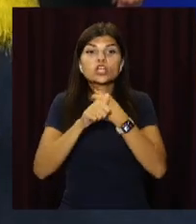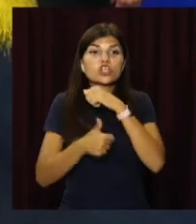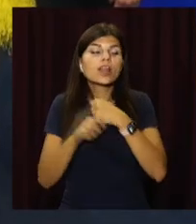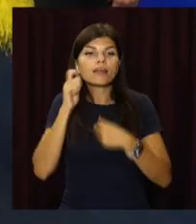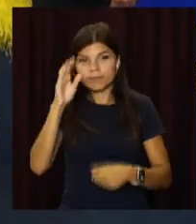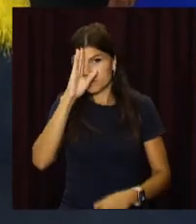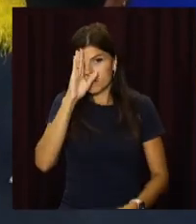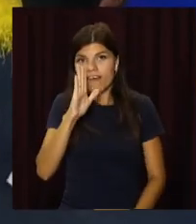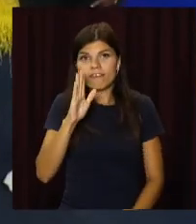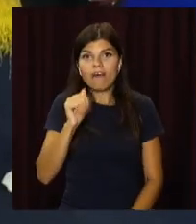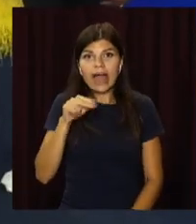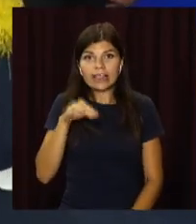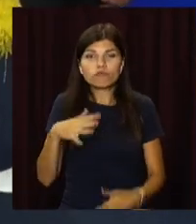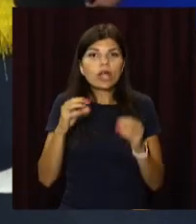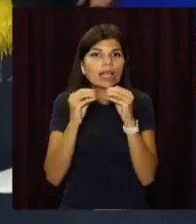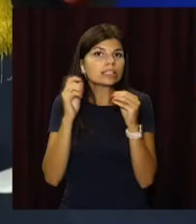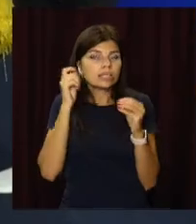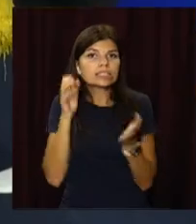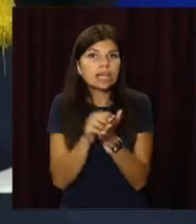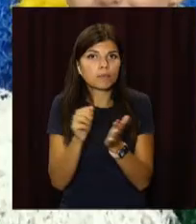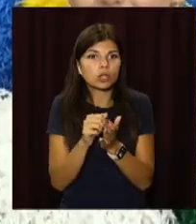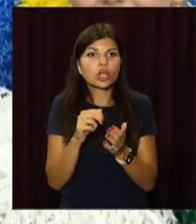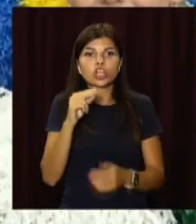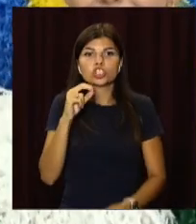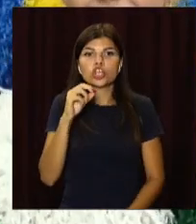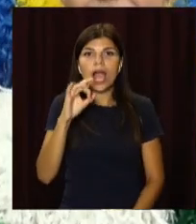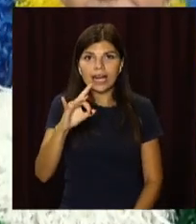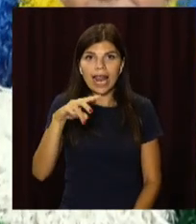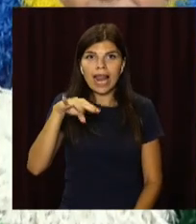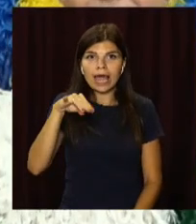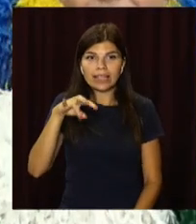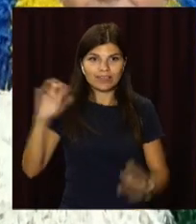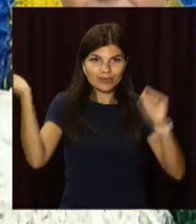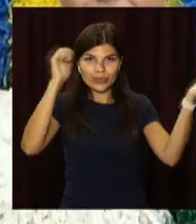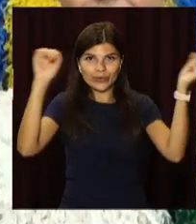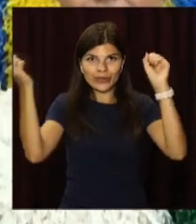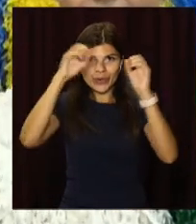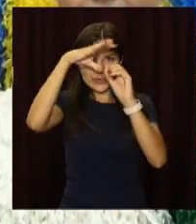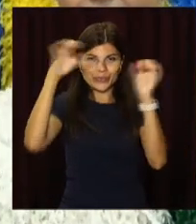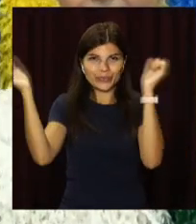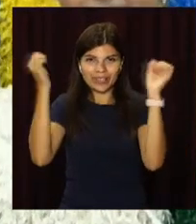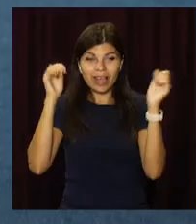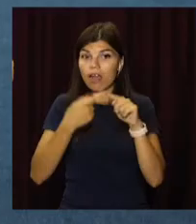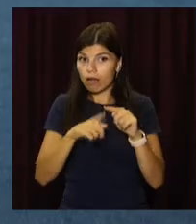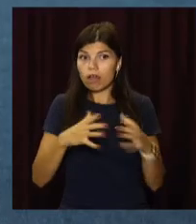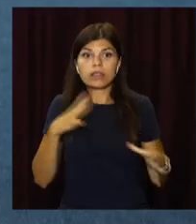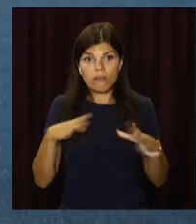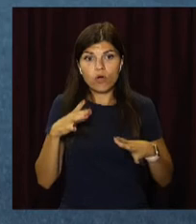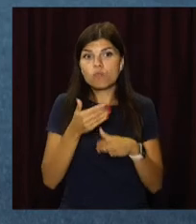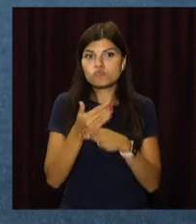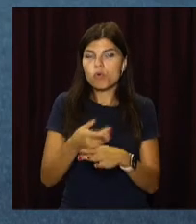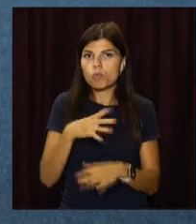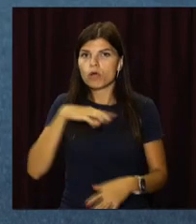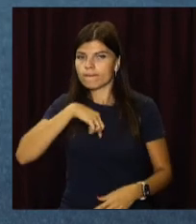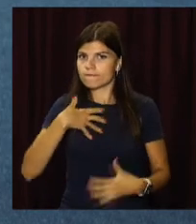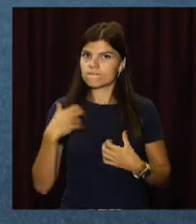16-річний школяр Вадим Клименко вже понад 10 років займається черлідингом. Каже, зараз спорт – важлива частина його життя. Тренування